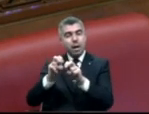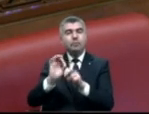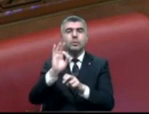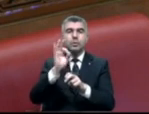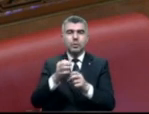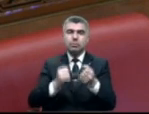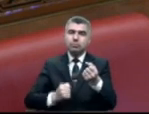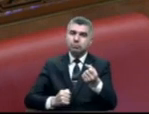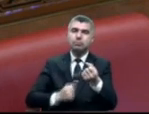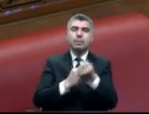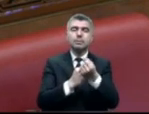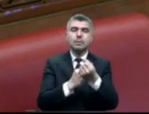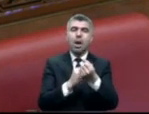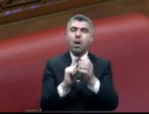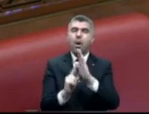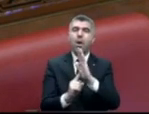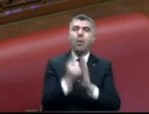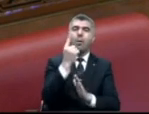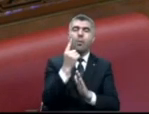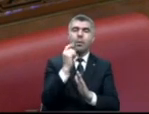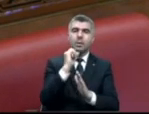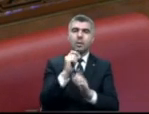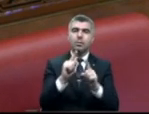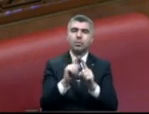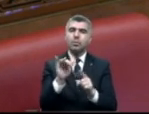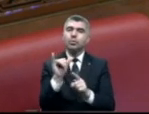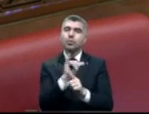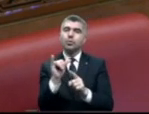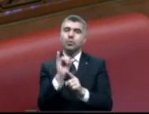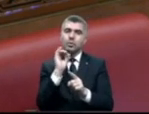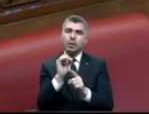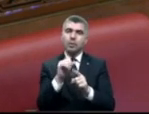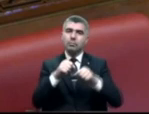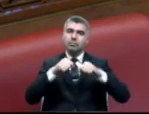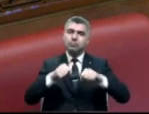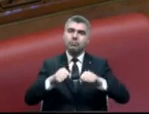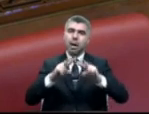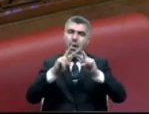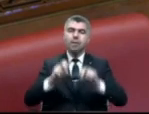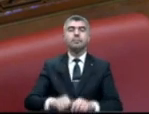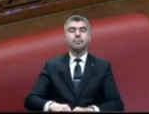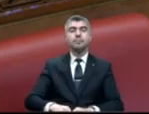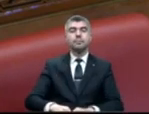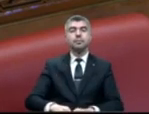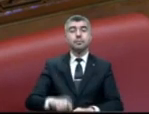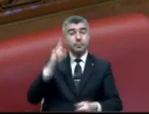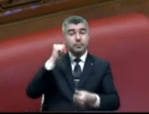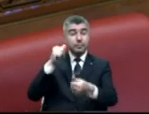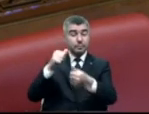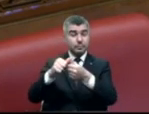الذي يعتبر مرحلة أولية لتحديد جدوى الاستغلال المنجمي. للتذكير